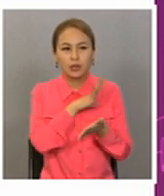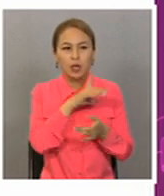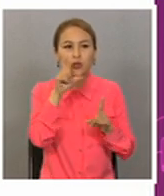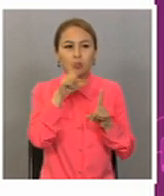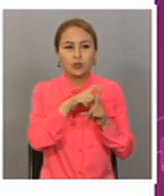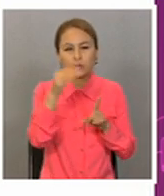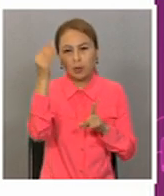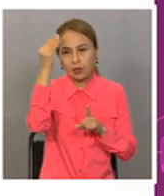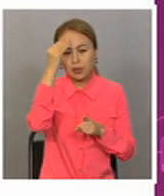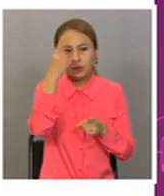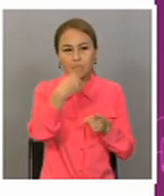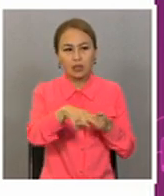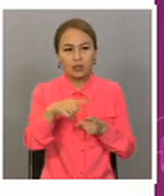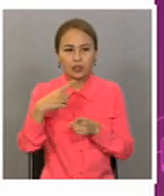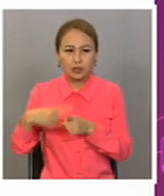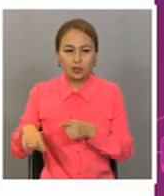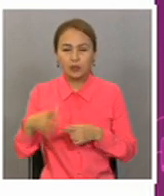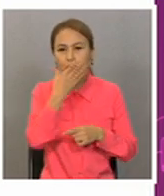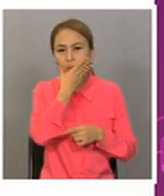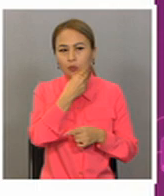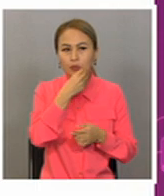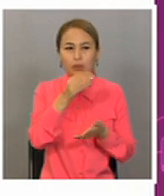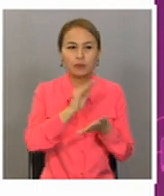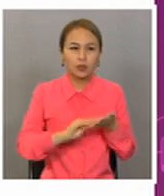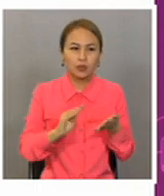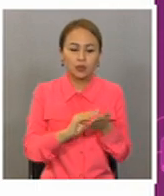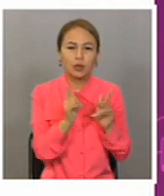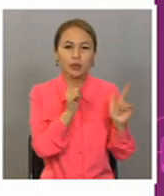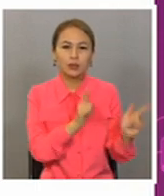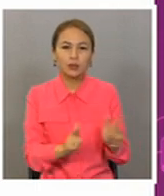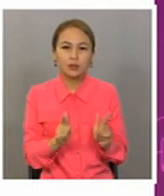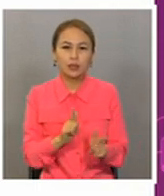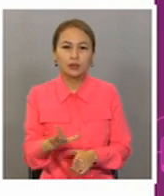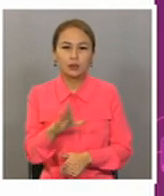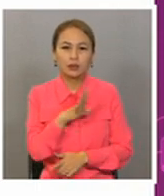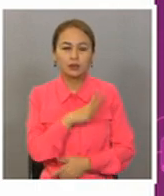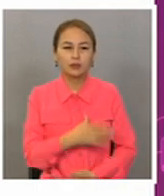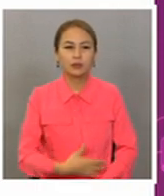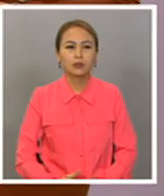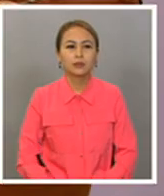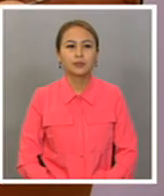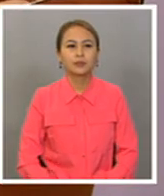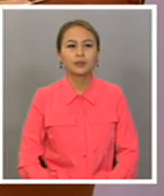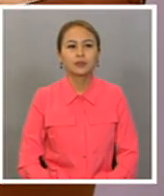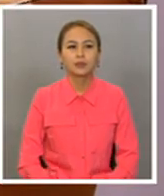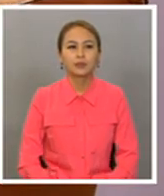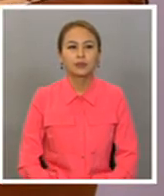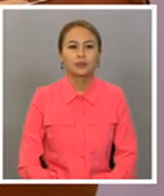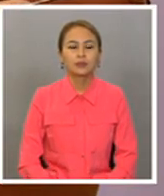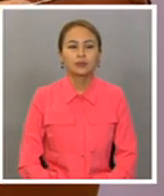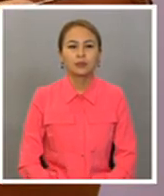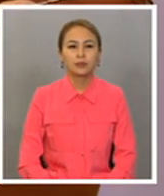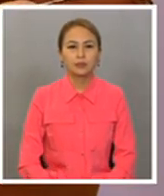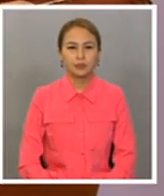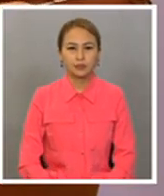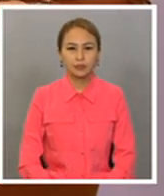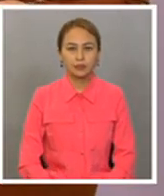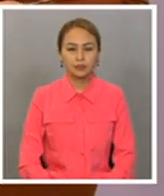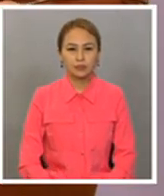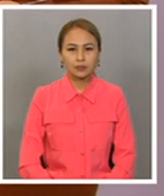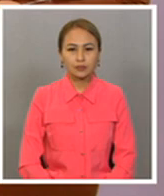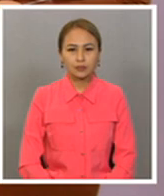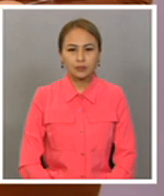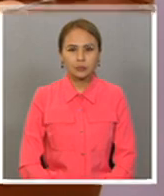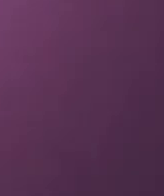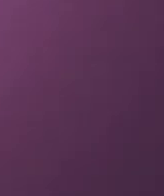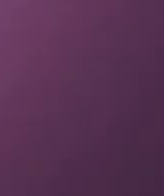құрастырдыңдар. Сөз мағыналарын ажыратып, көркем жазуға дағдыландыңдар. Бүгінгі сабағымыз аяқталды. Сау